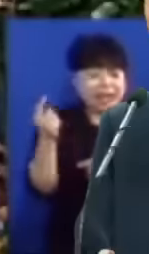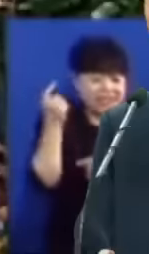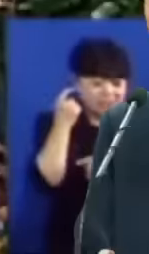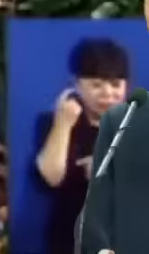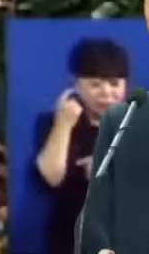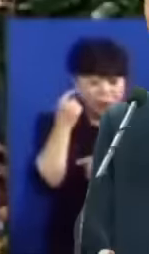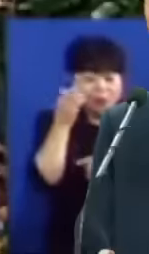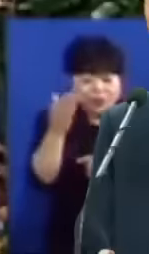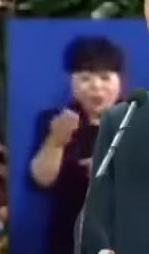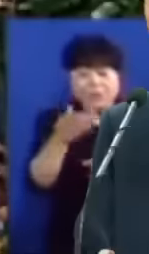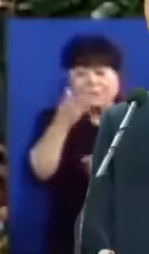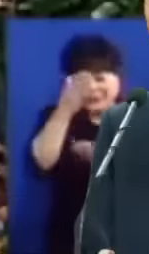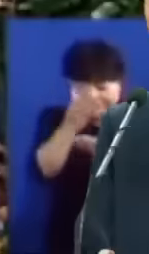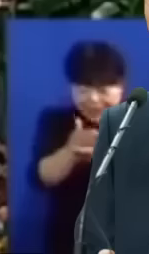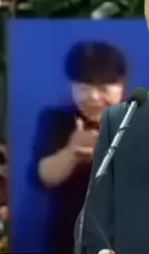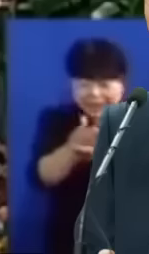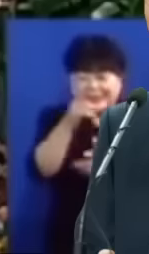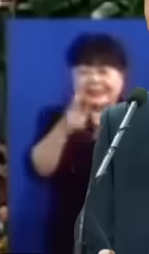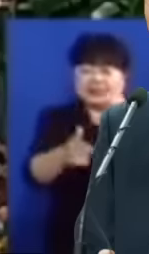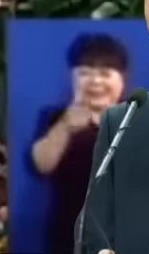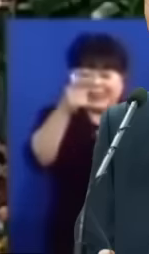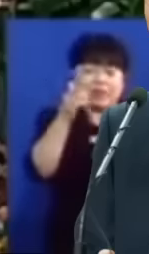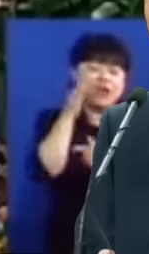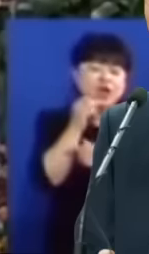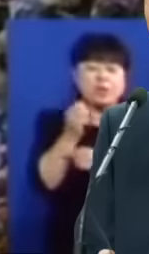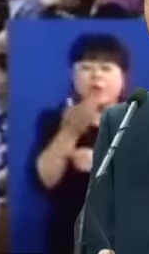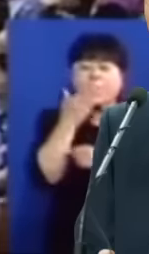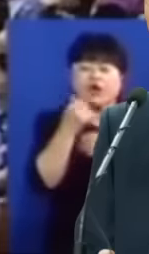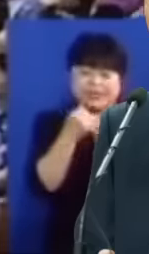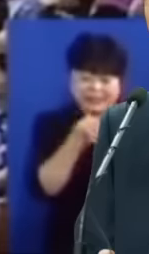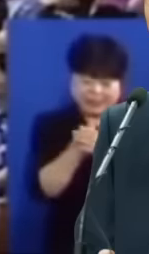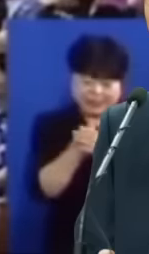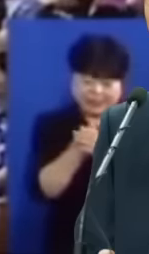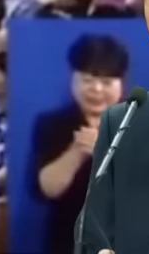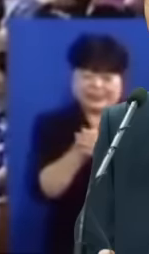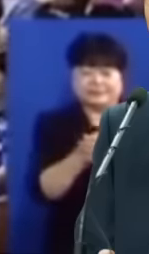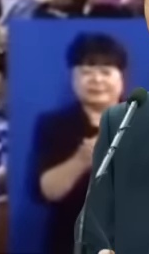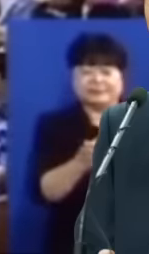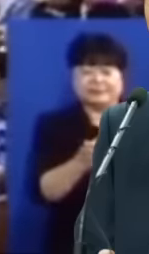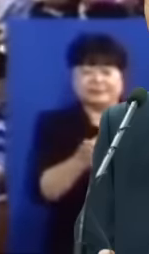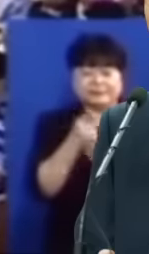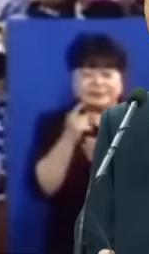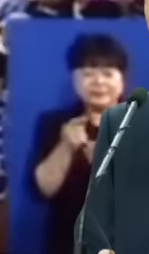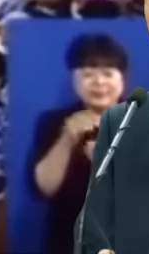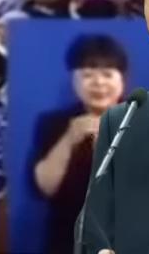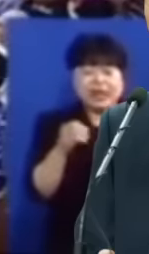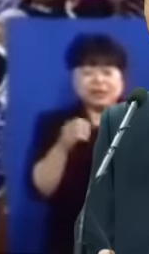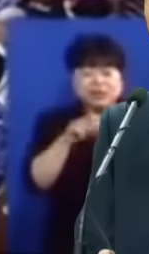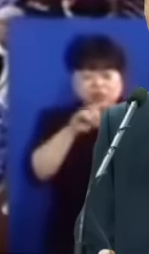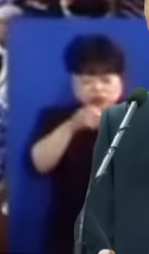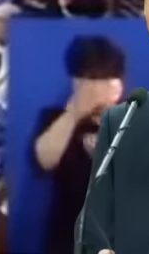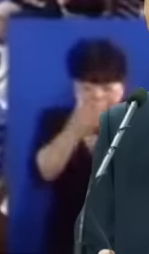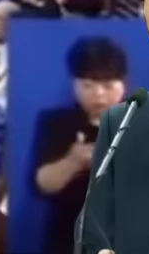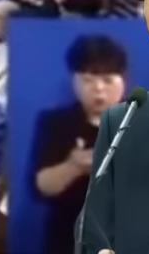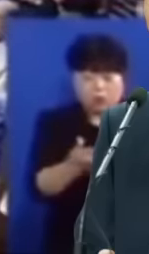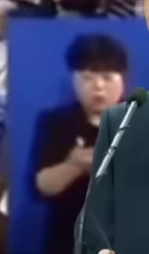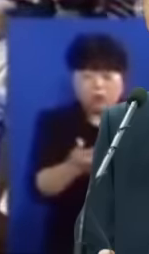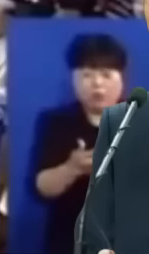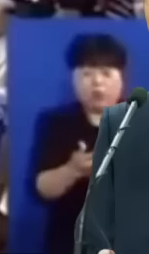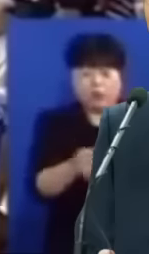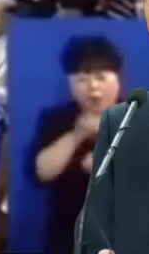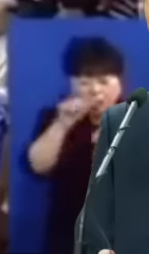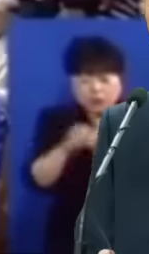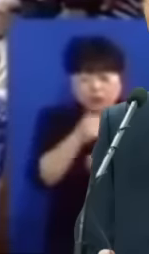듣고 내가 내게 먹지 말라 한 나무의 열매를 먹었은즉 땅은 너로 말미암아 저주를 받고 너는 내